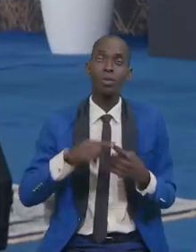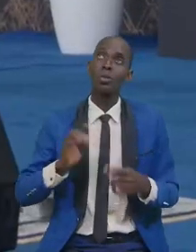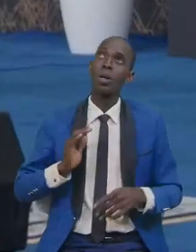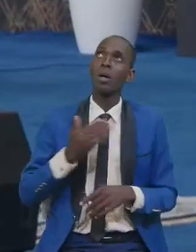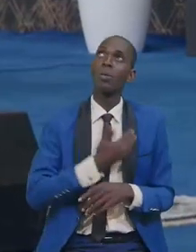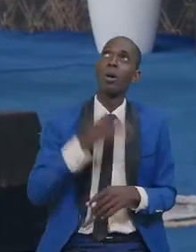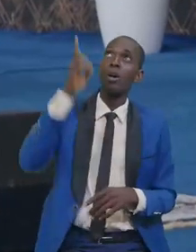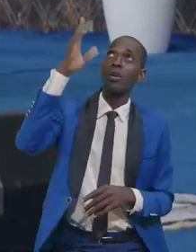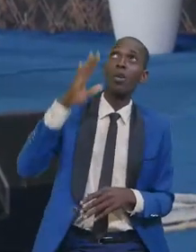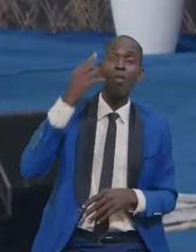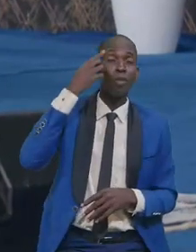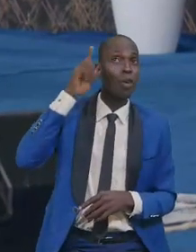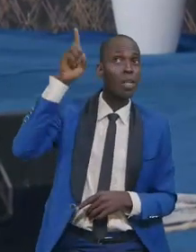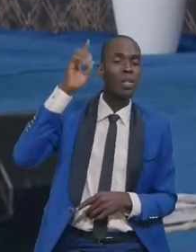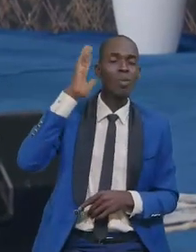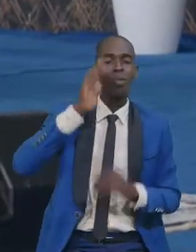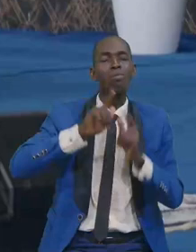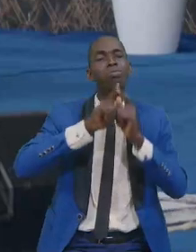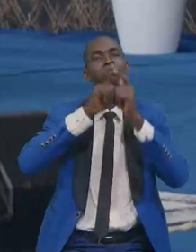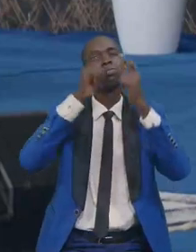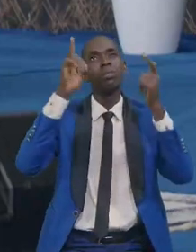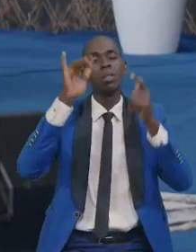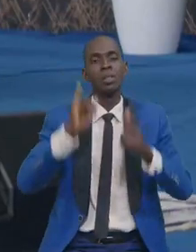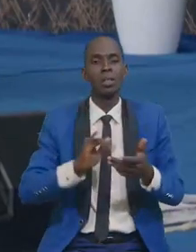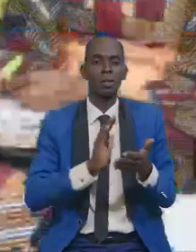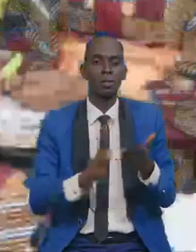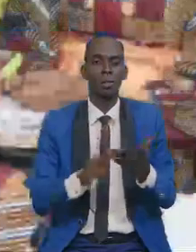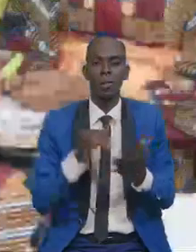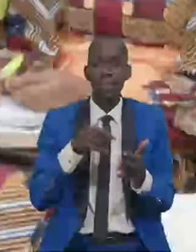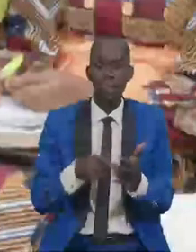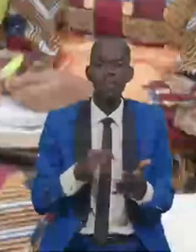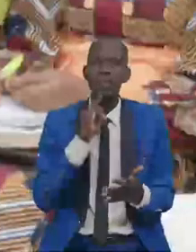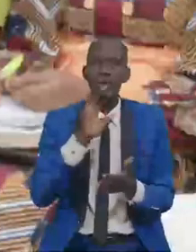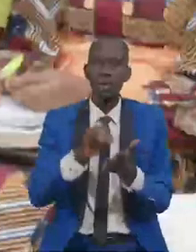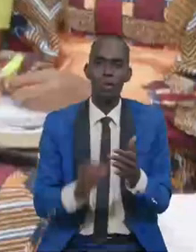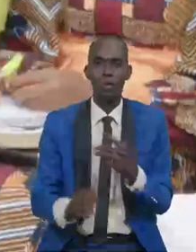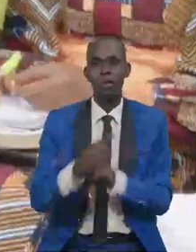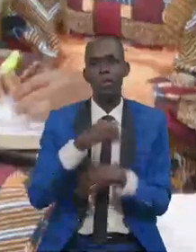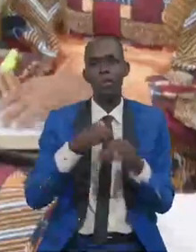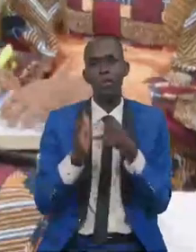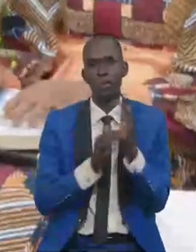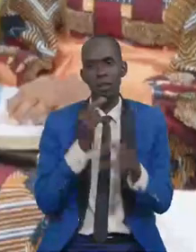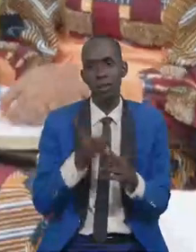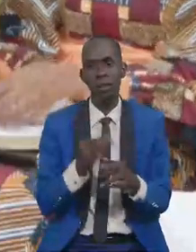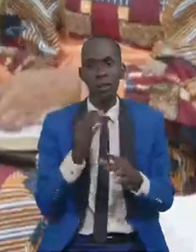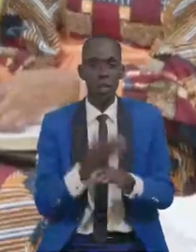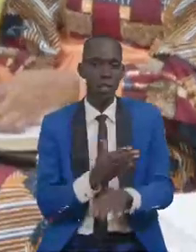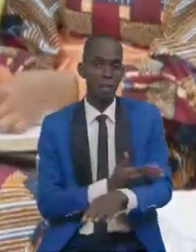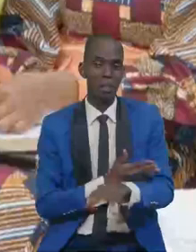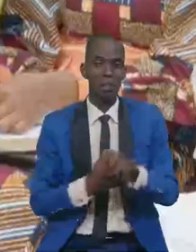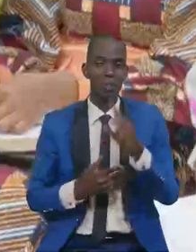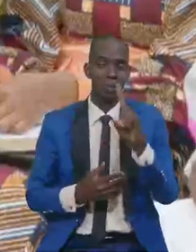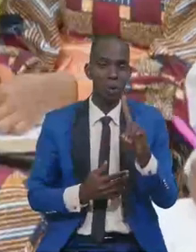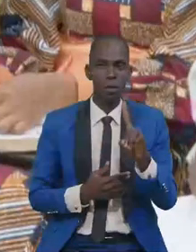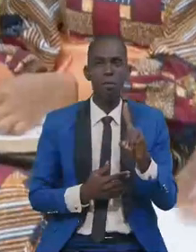Un autre Dieu qui ne se lasse point de pardonner. Ça, c'est son jour. Il y a trois éléments à